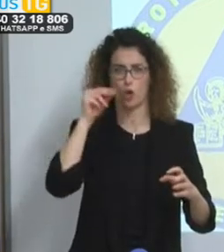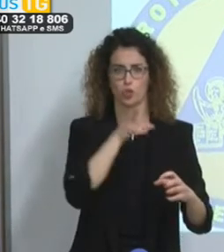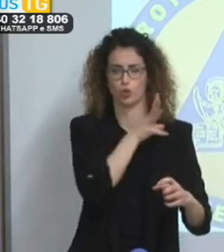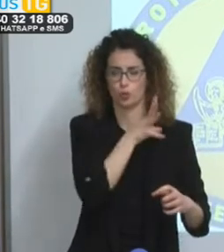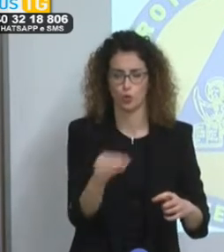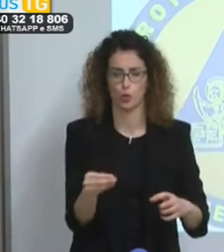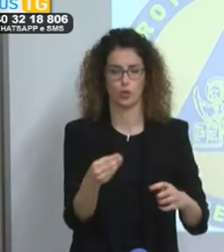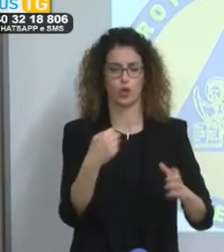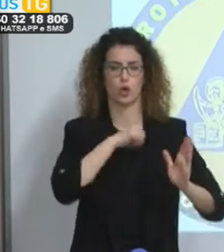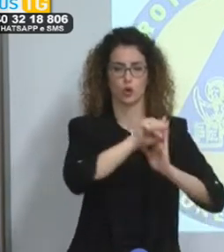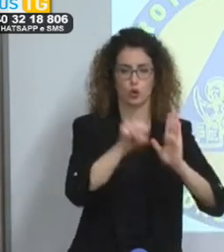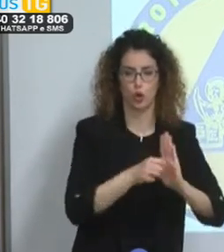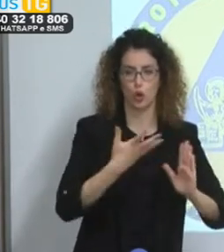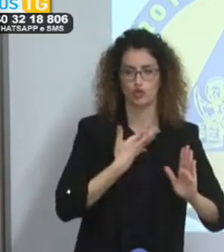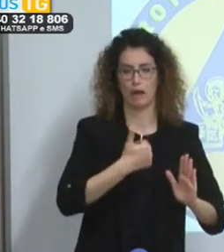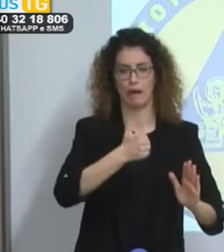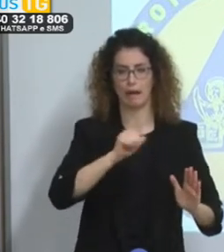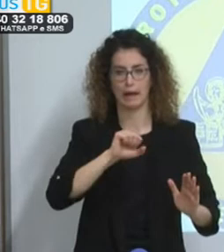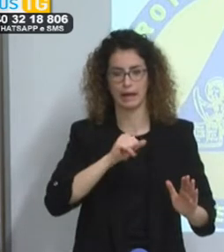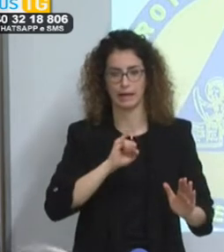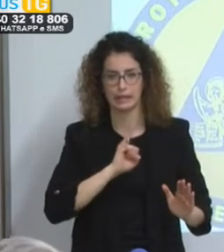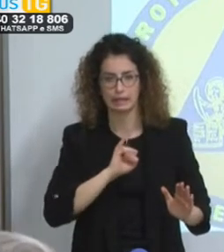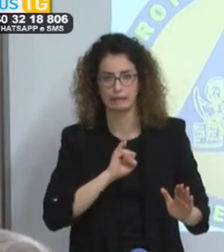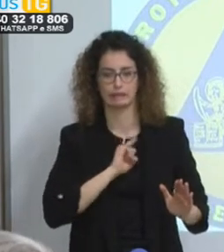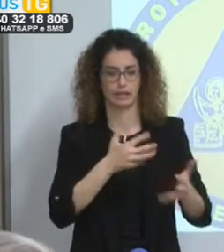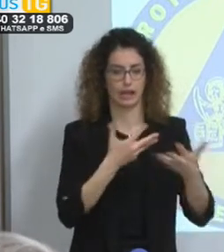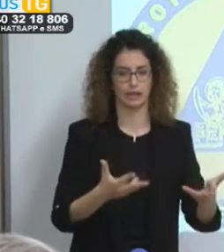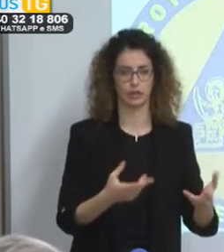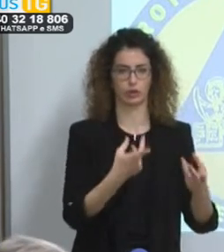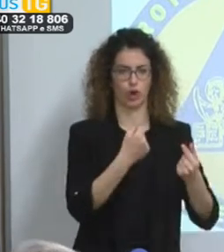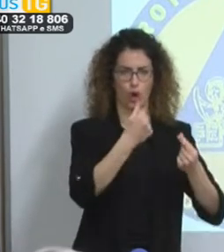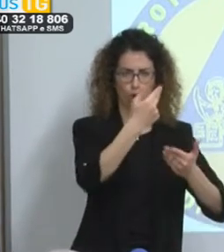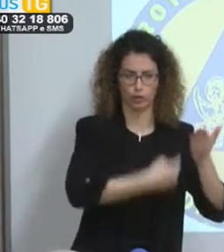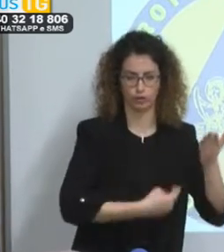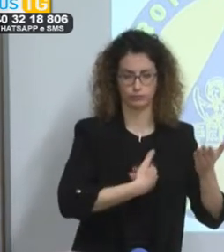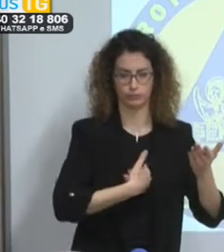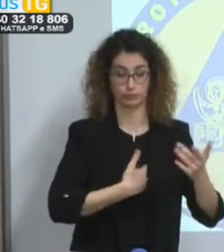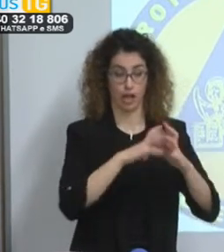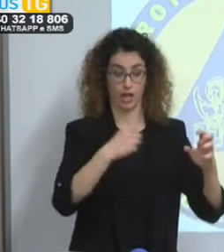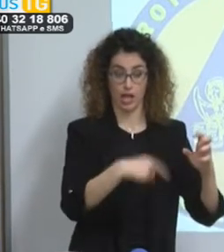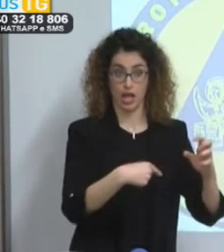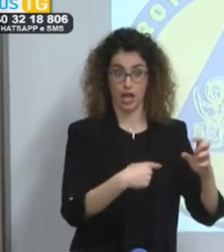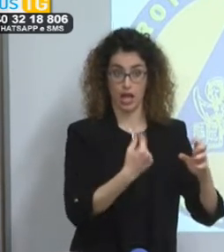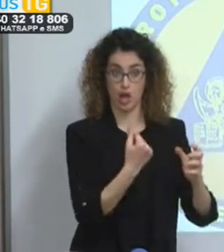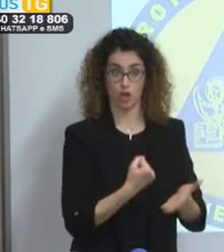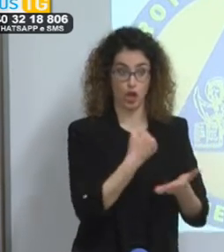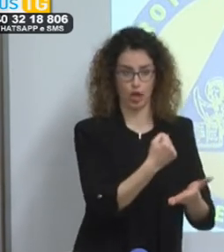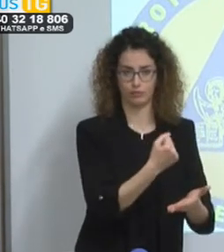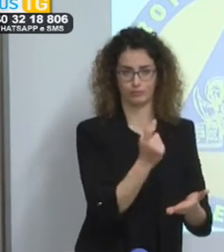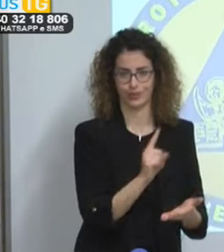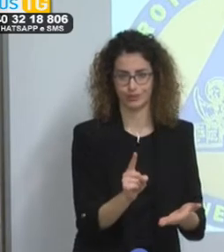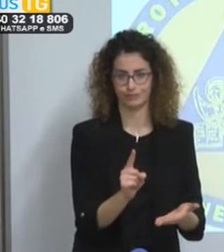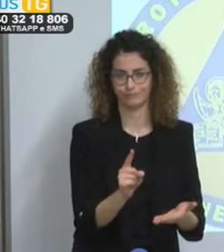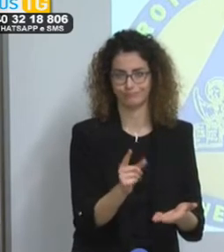hanno storia, che hanno identità, territorio, hanno avuto fatturati. Già queste non hanno preso soldi, spieghiamoci,